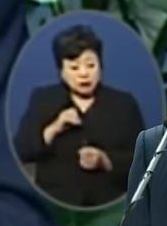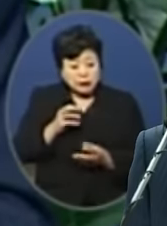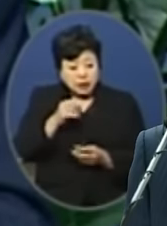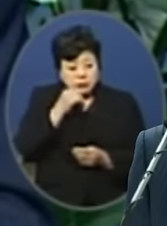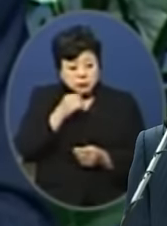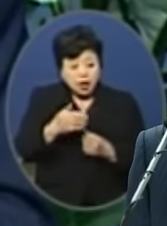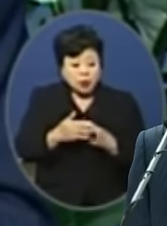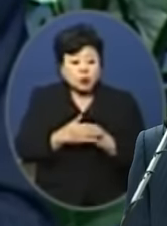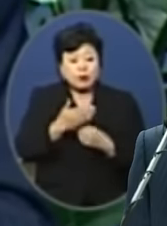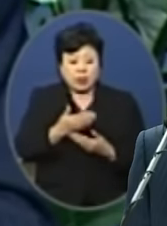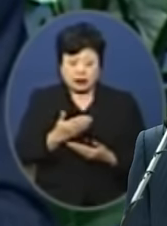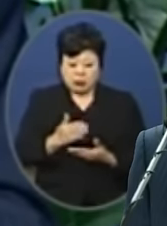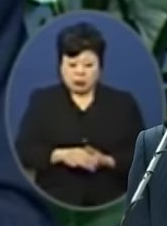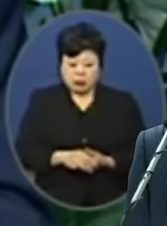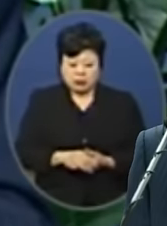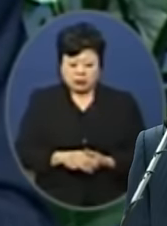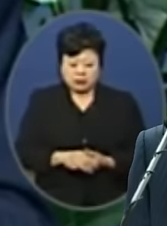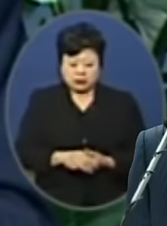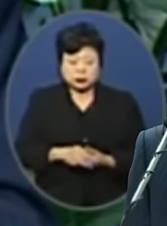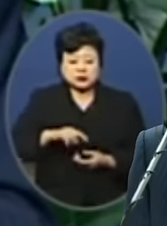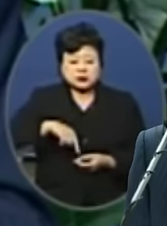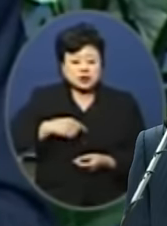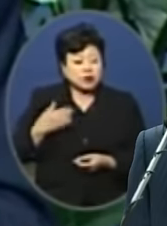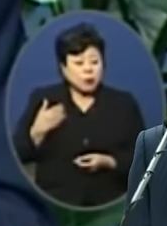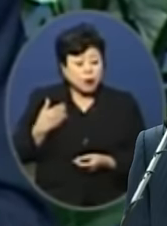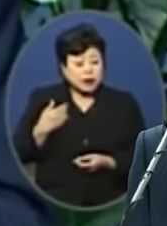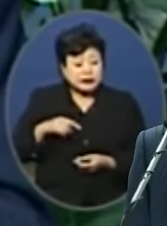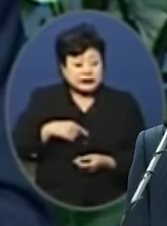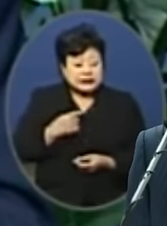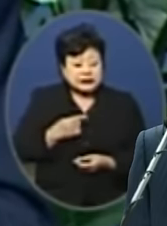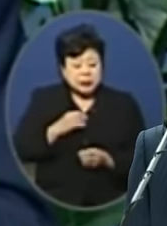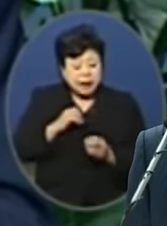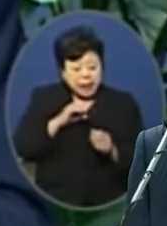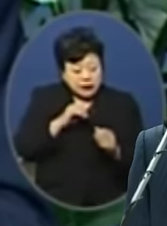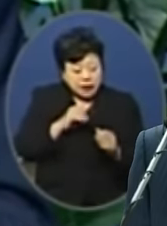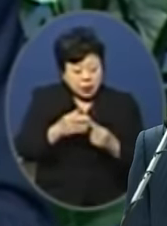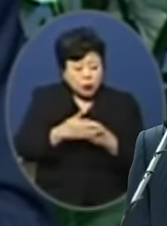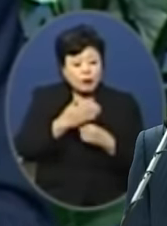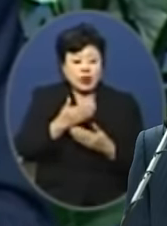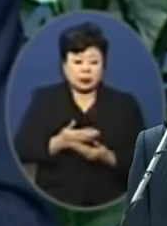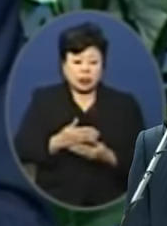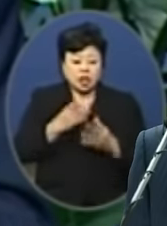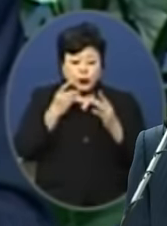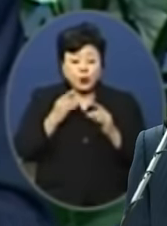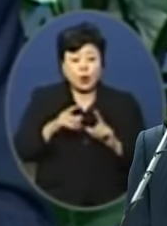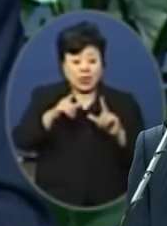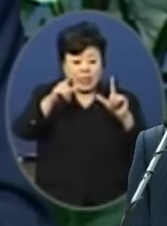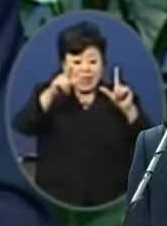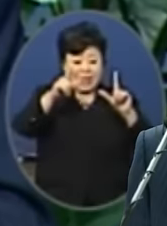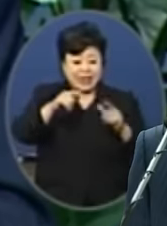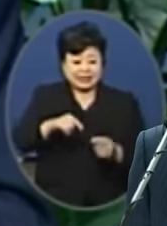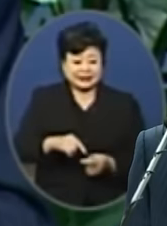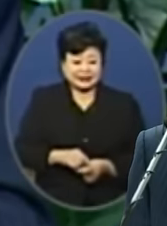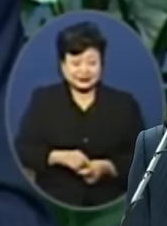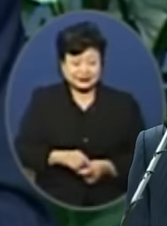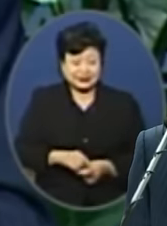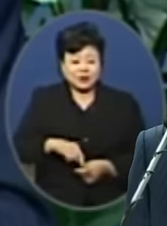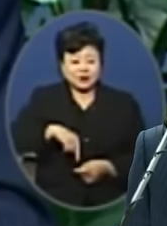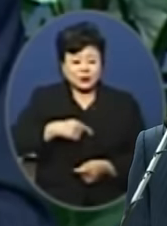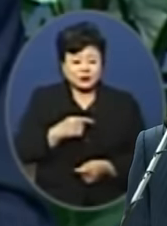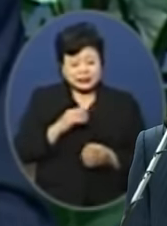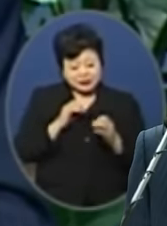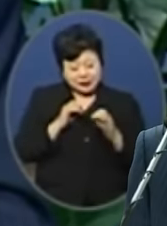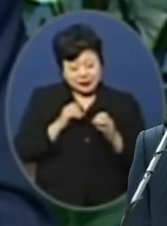굉장히 도움이 되는 것입니다. 저는 토요일 날이 되면 무의식적으로 이런 말을